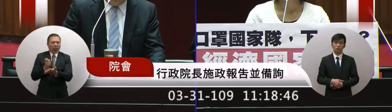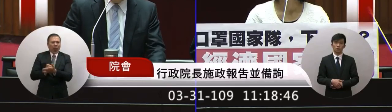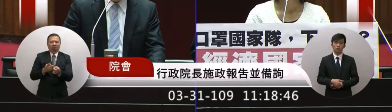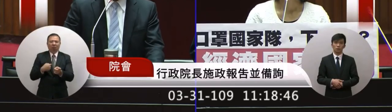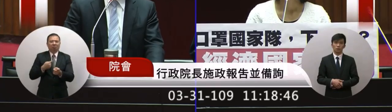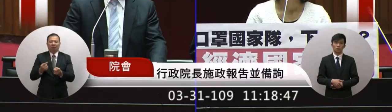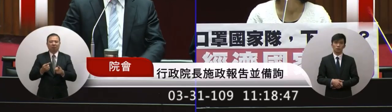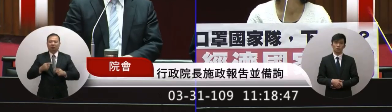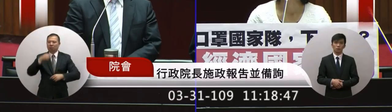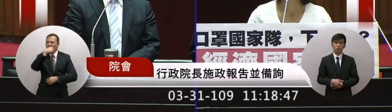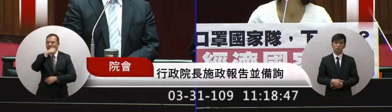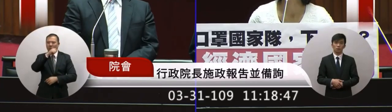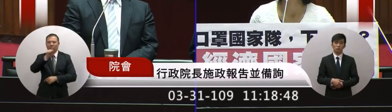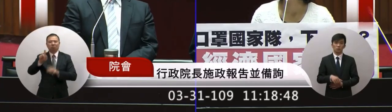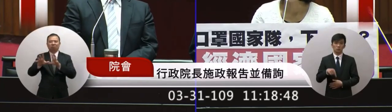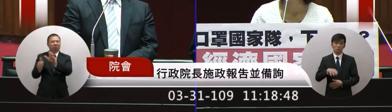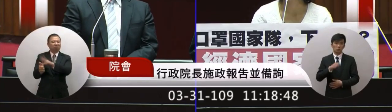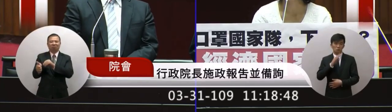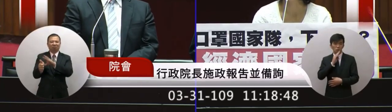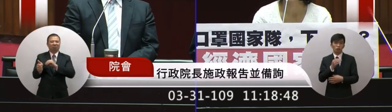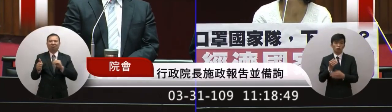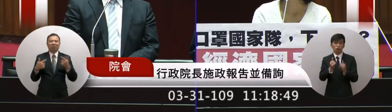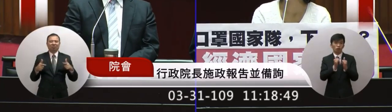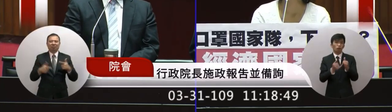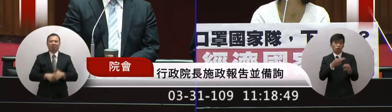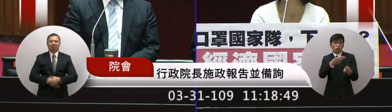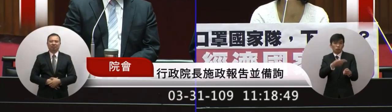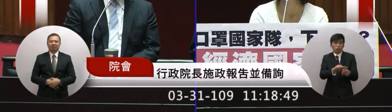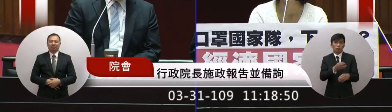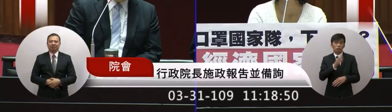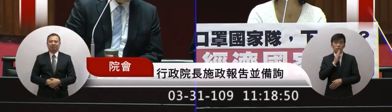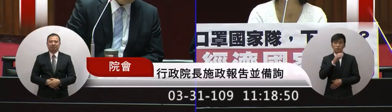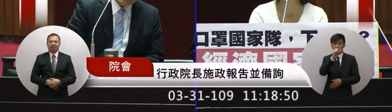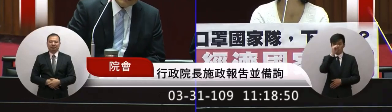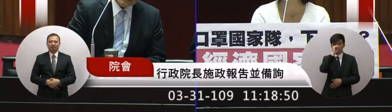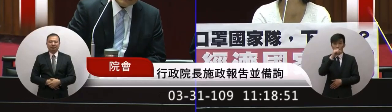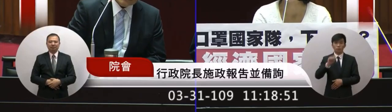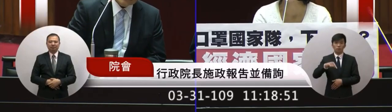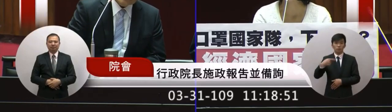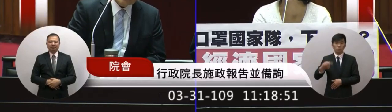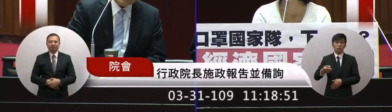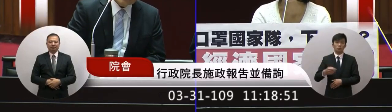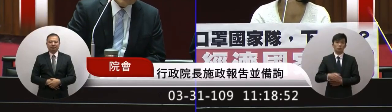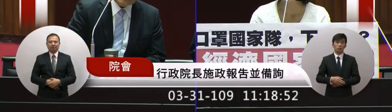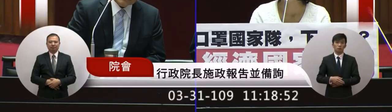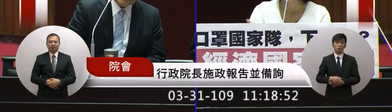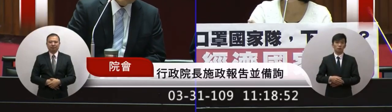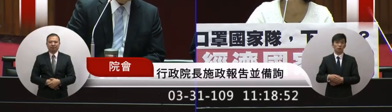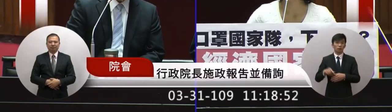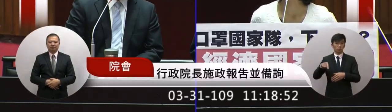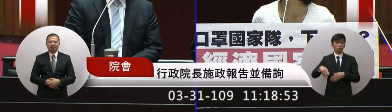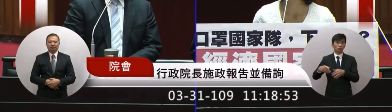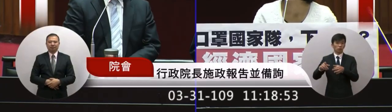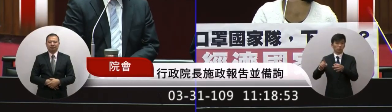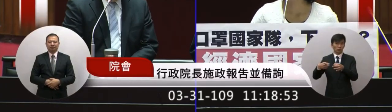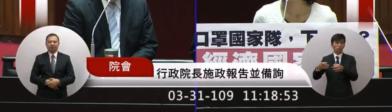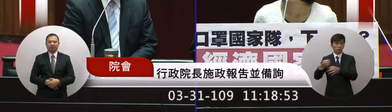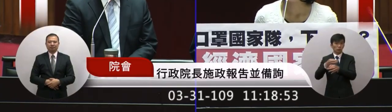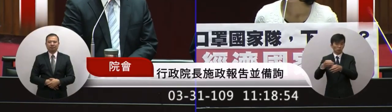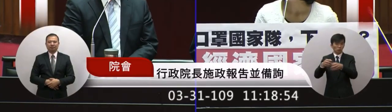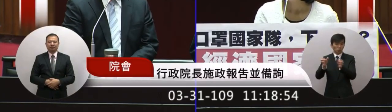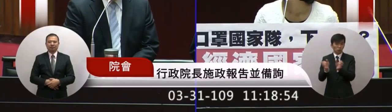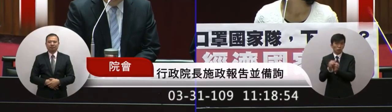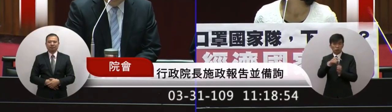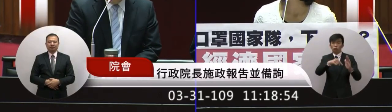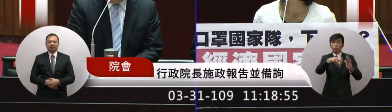步就要这样。 所以就是一个相信国人的部分。好，那么接下来的部分，因为我们毕竟是财经组的询答，院长您也可以坐着